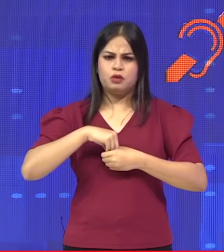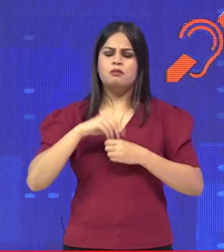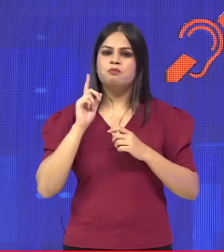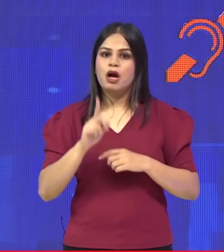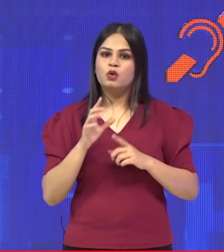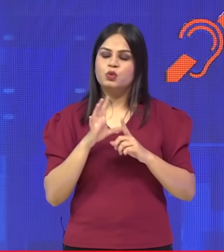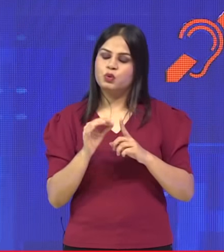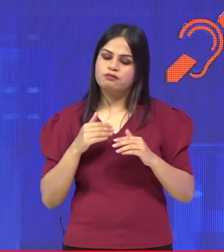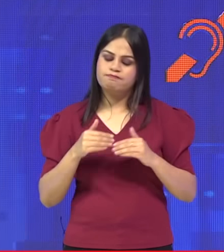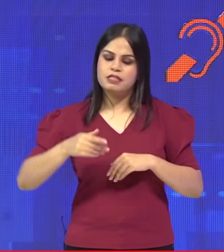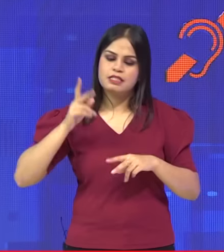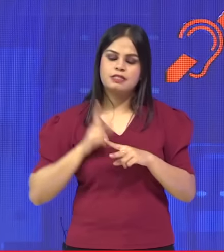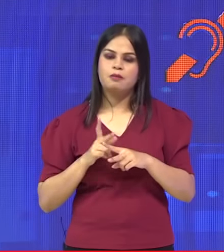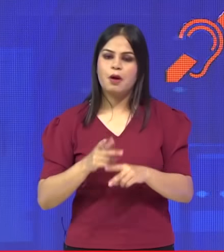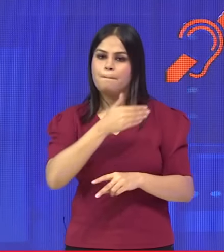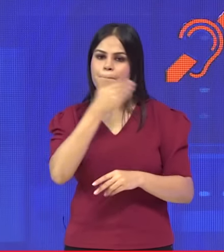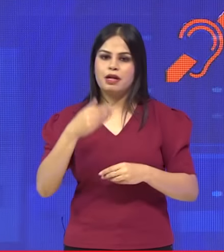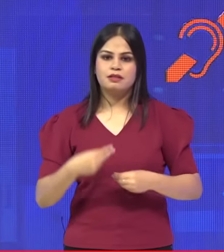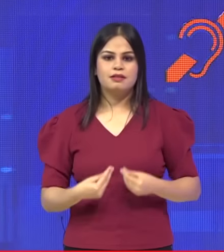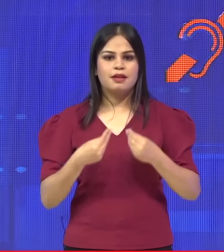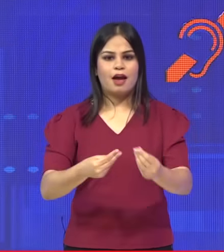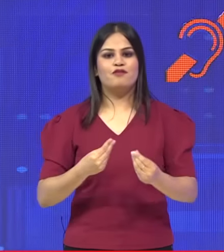गिविंग एन बेस्ट